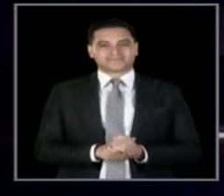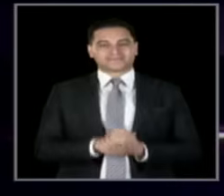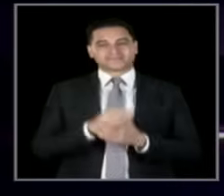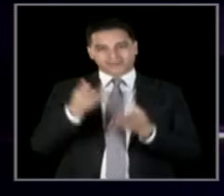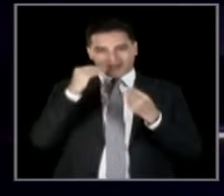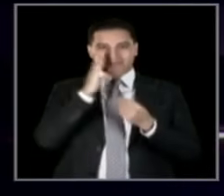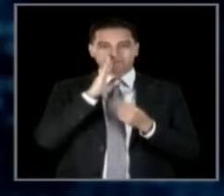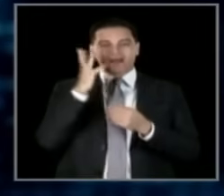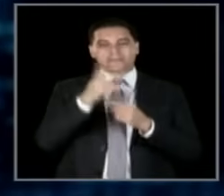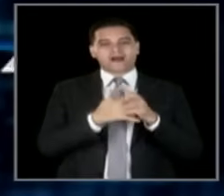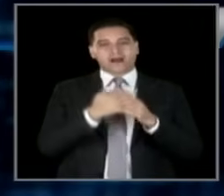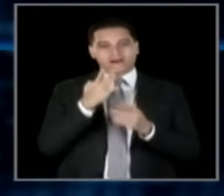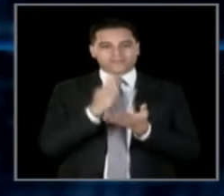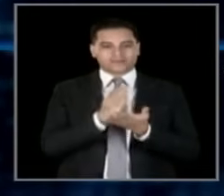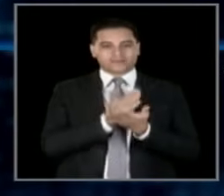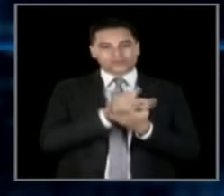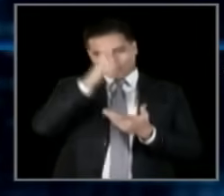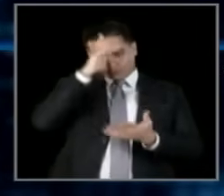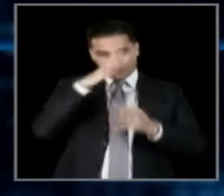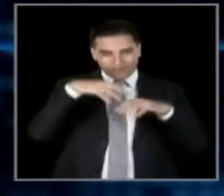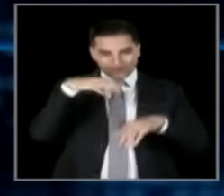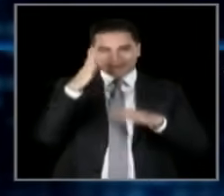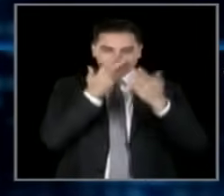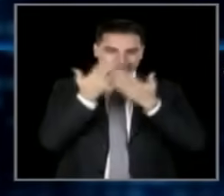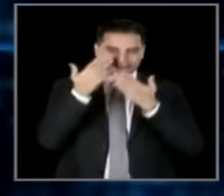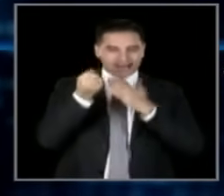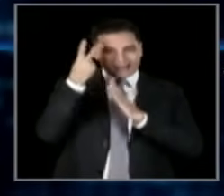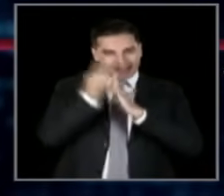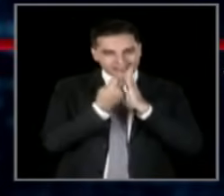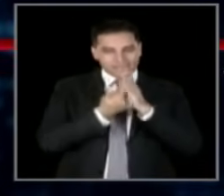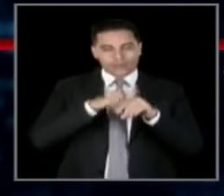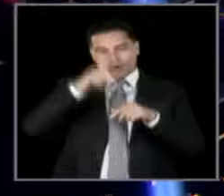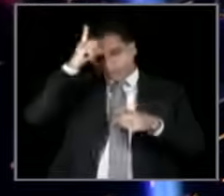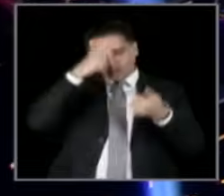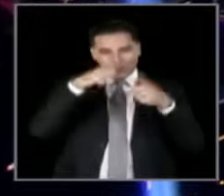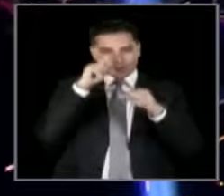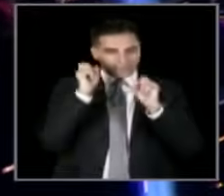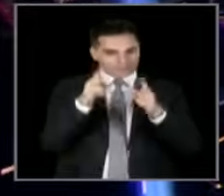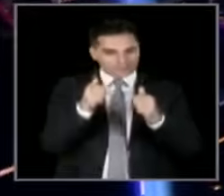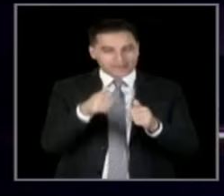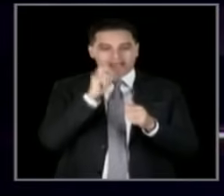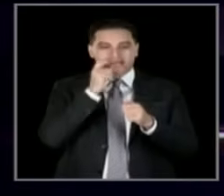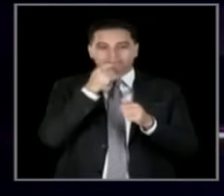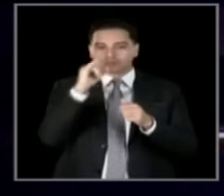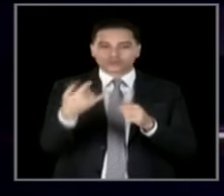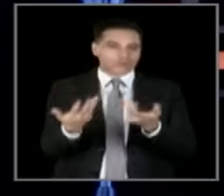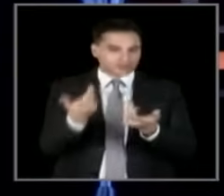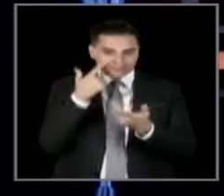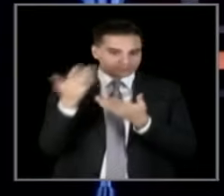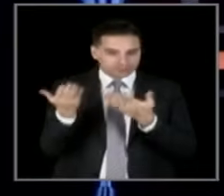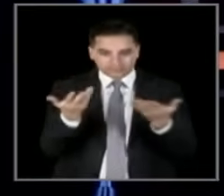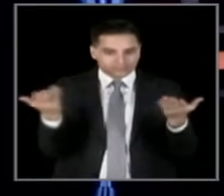فقرة العلم أربع أجزاء: جغرافيا، تاريخ، أدب، وعلوم. إمتى الجوكر يا بنات؟